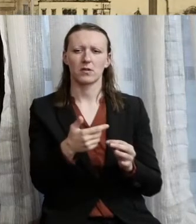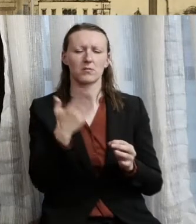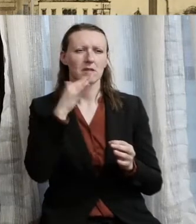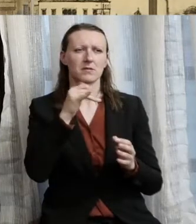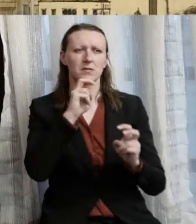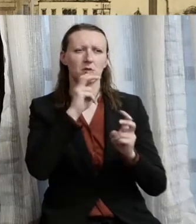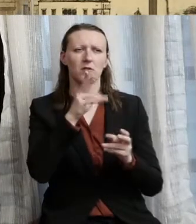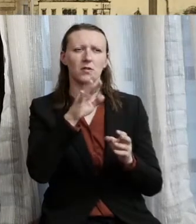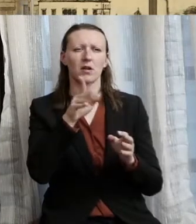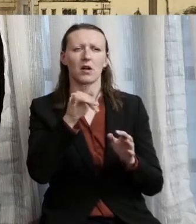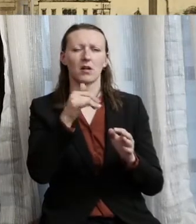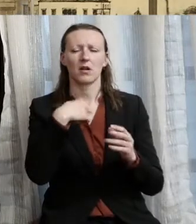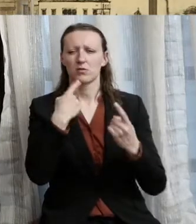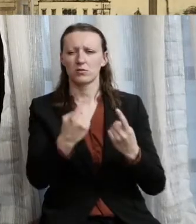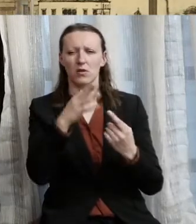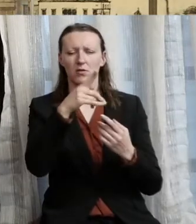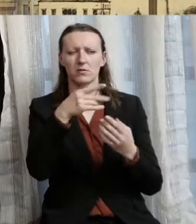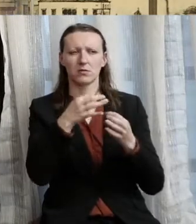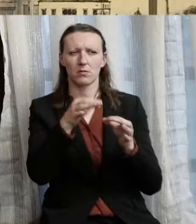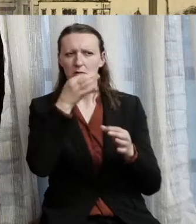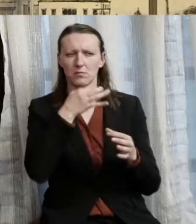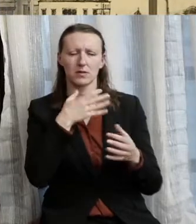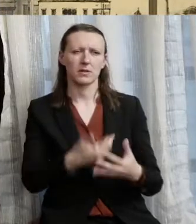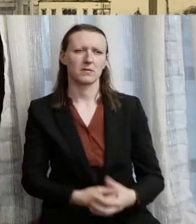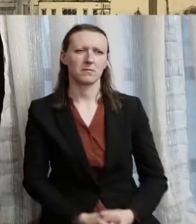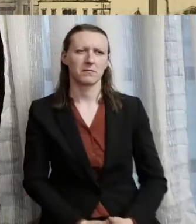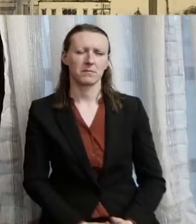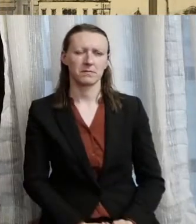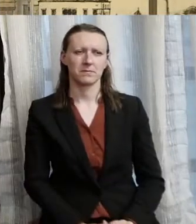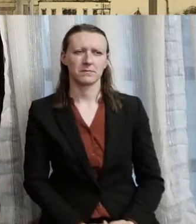ne znam sam vas sad govorio, ali možemo, ja ću ostati pa ako imate vi slobodno potpite.